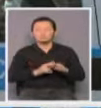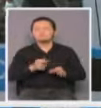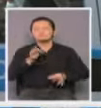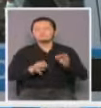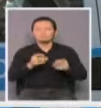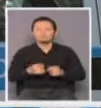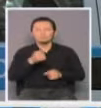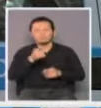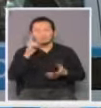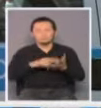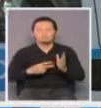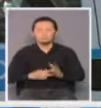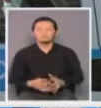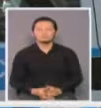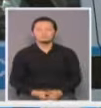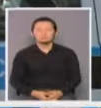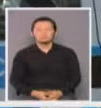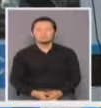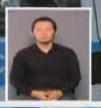судебным исполнителям.